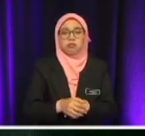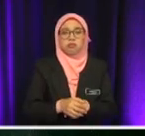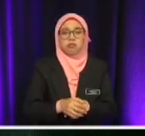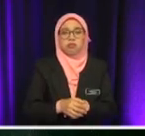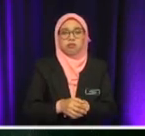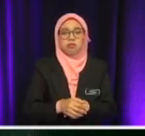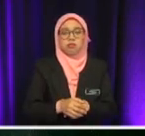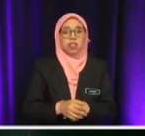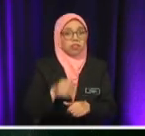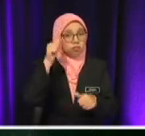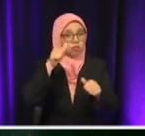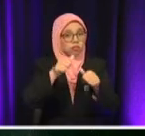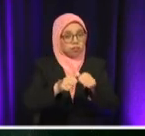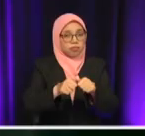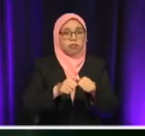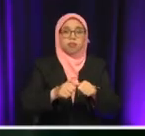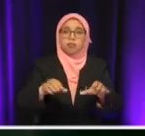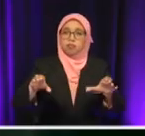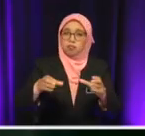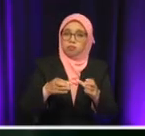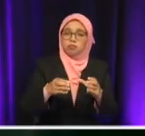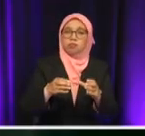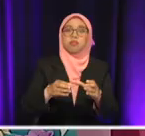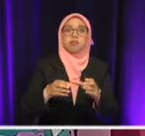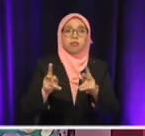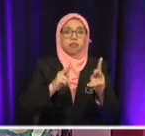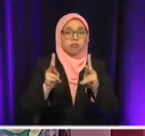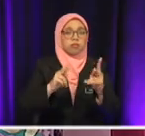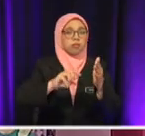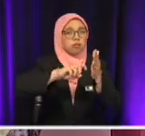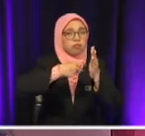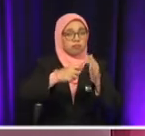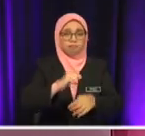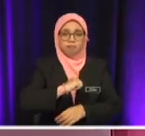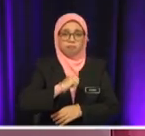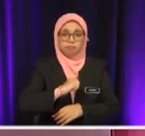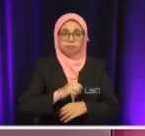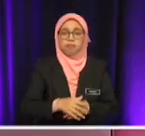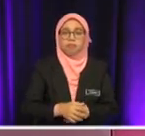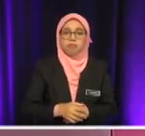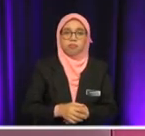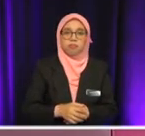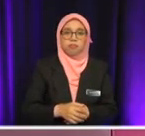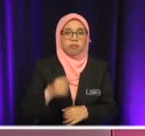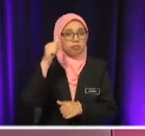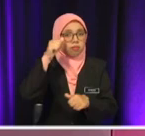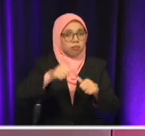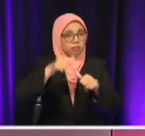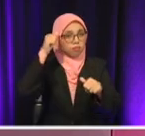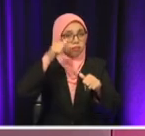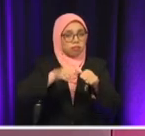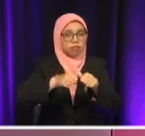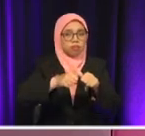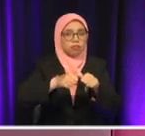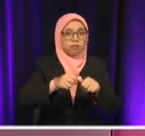kata kunci kamu sendiri. Okey, contohnya kat sini objektif perniagaan. Okey, cikgu akan suruh anak murid cikgu ni, ini jadikan ini